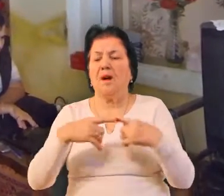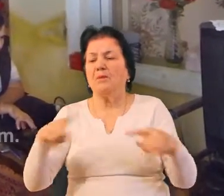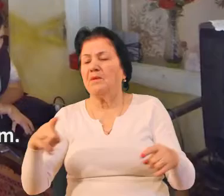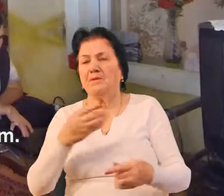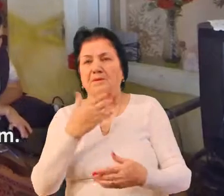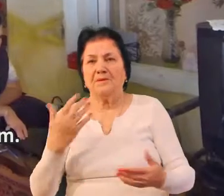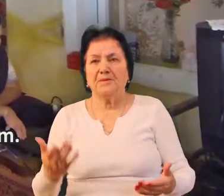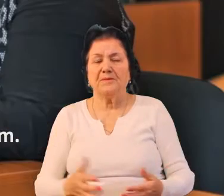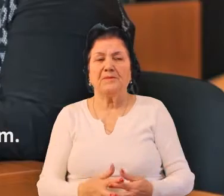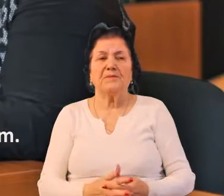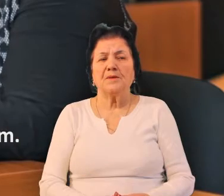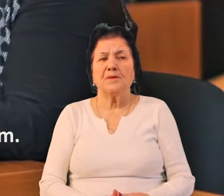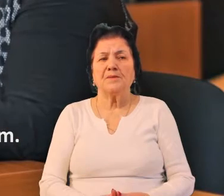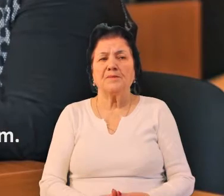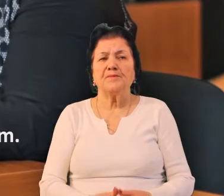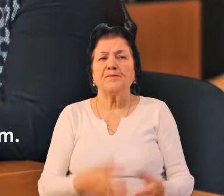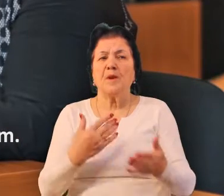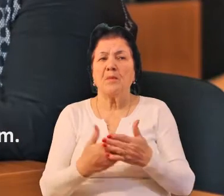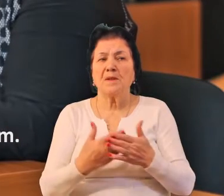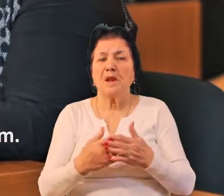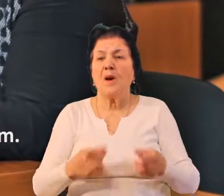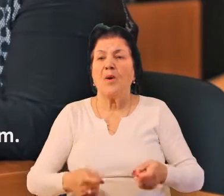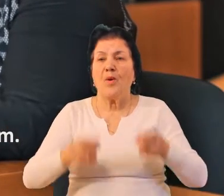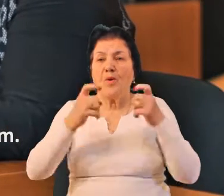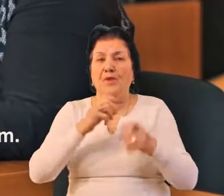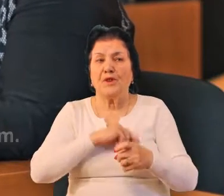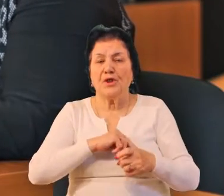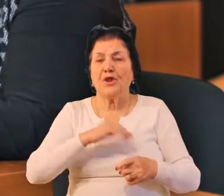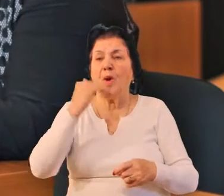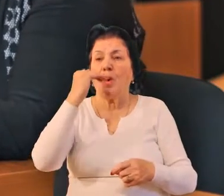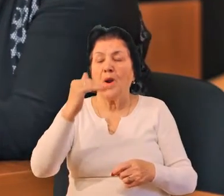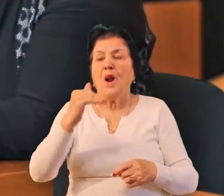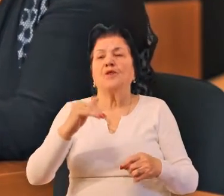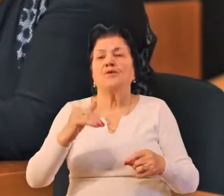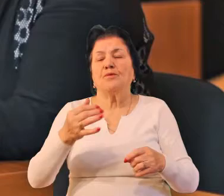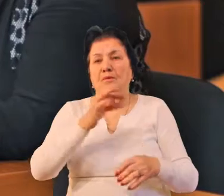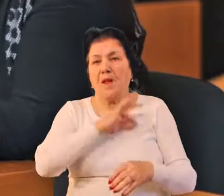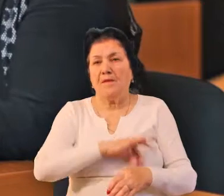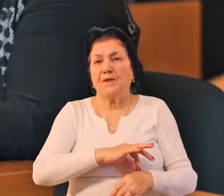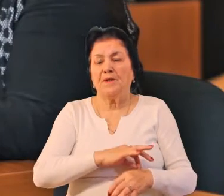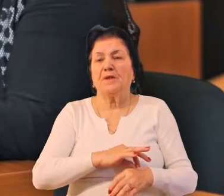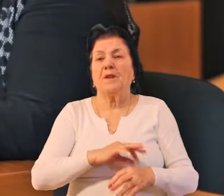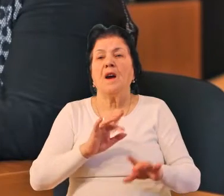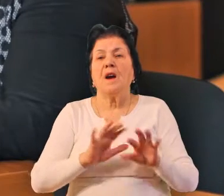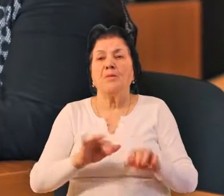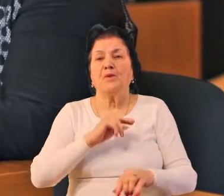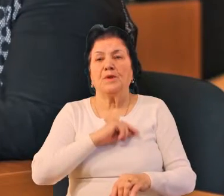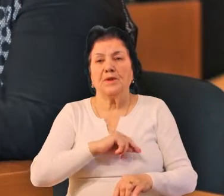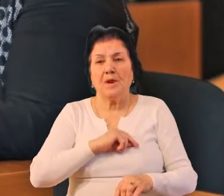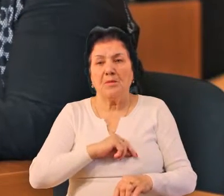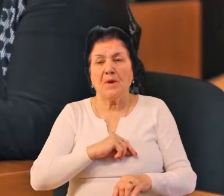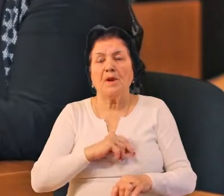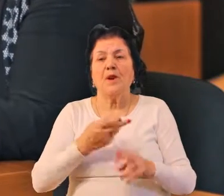Məsələn, ofis işi onlar üçün əlverişlidir. Kompüterdə işləmək. Bunun üçün mütləq onlar kompüter bacarığını və dil